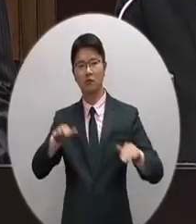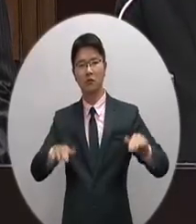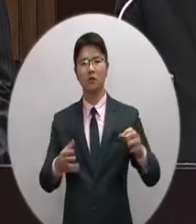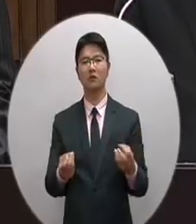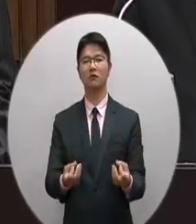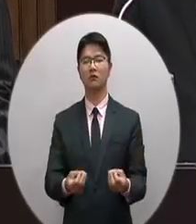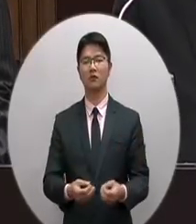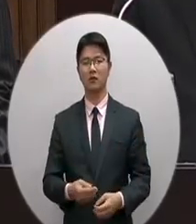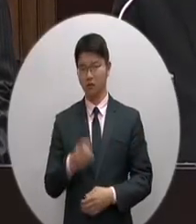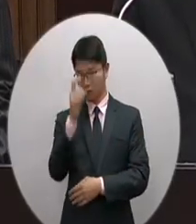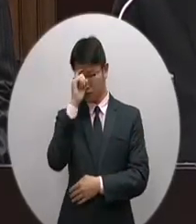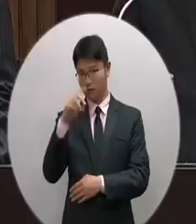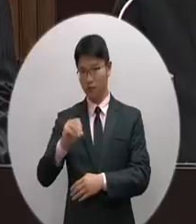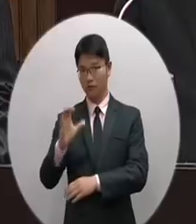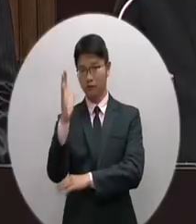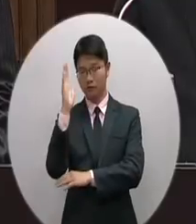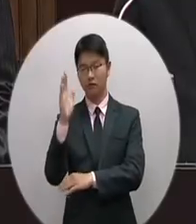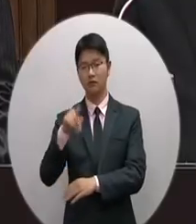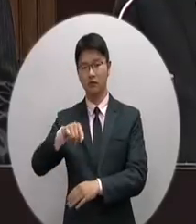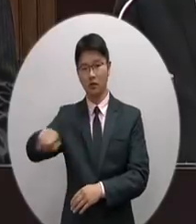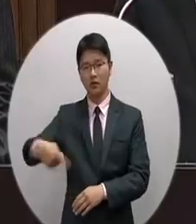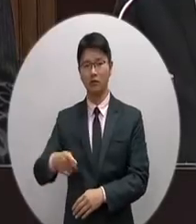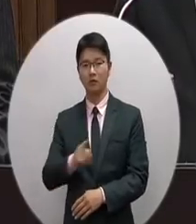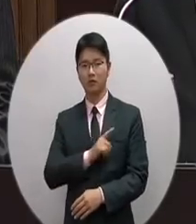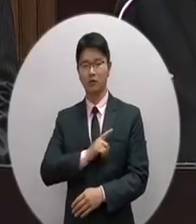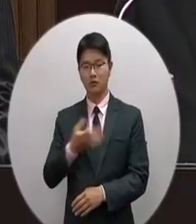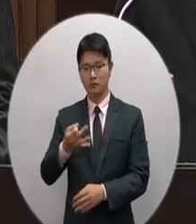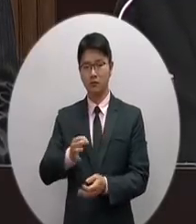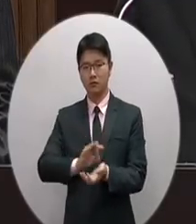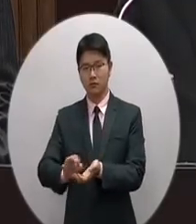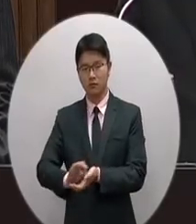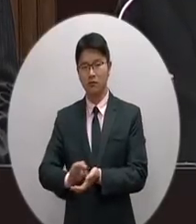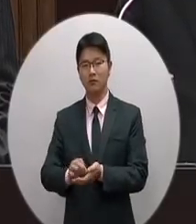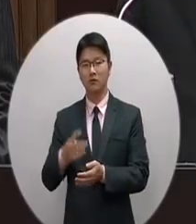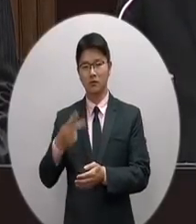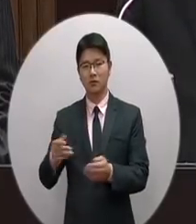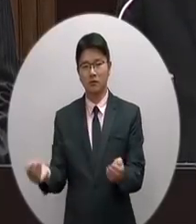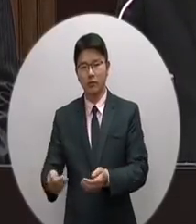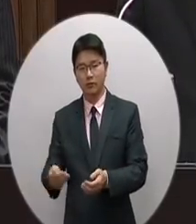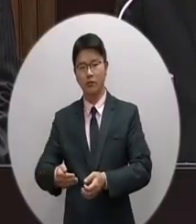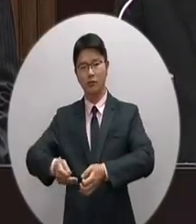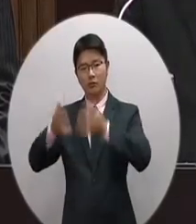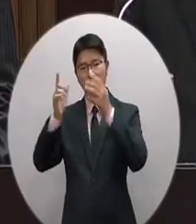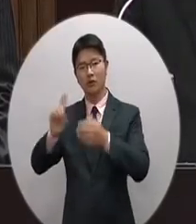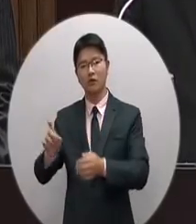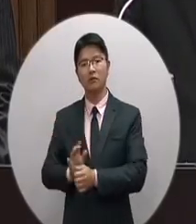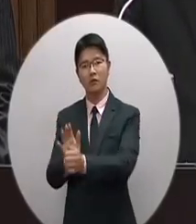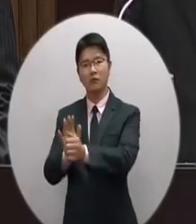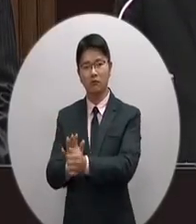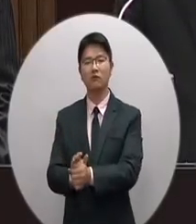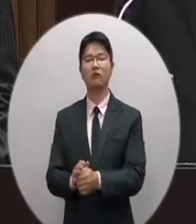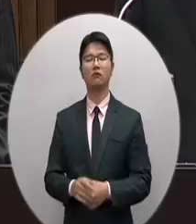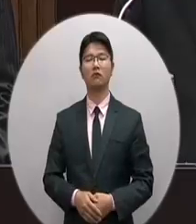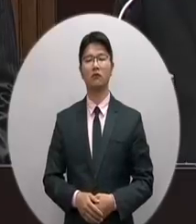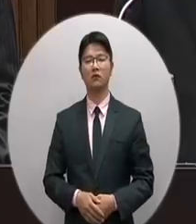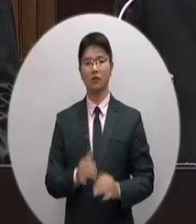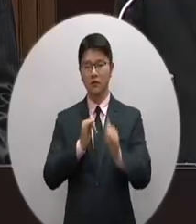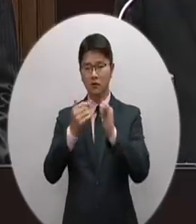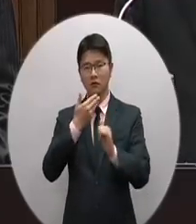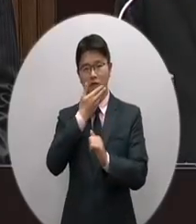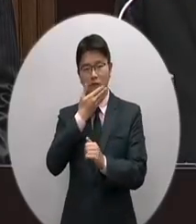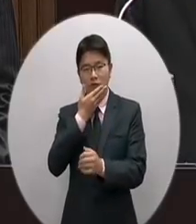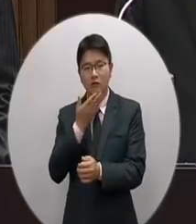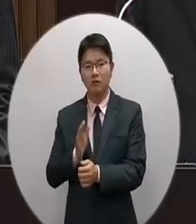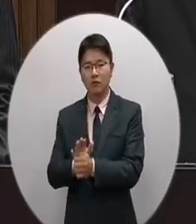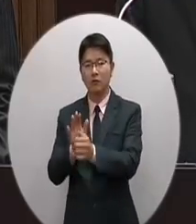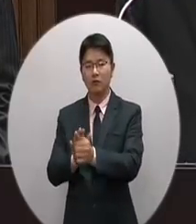政府能够用更多的经费。去做这个建设费用啦，资本门啊，那社会福利呢，还